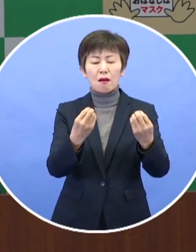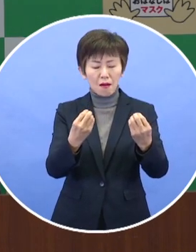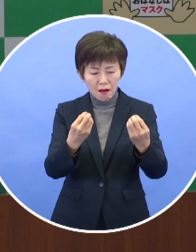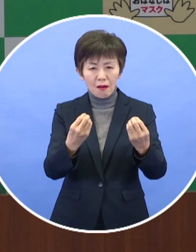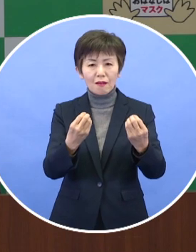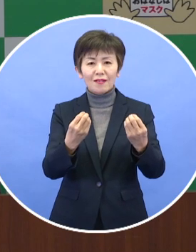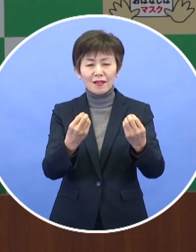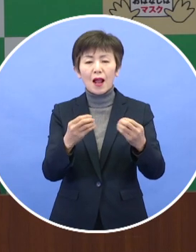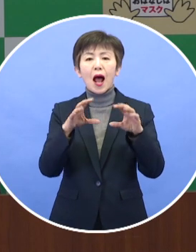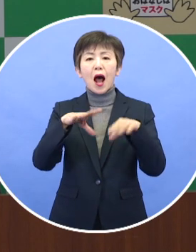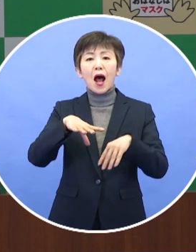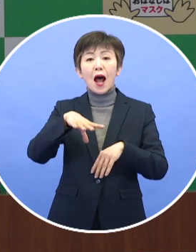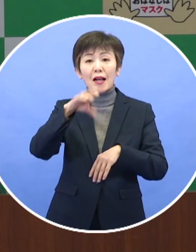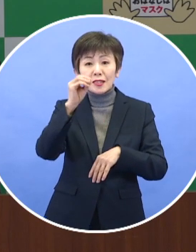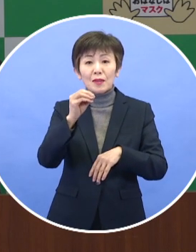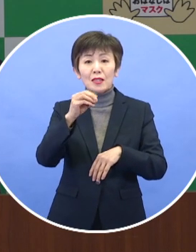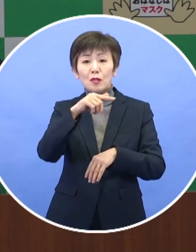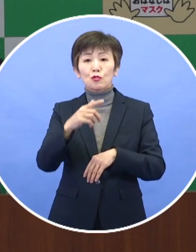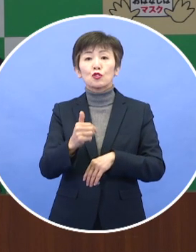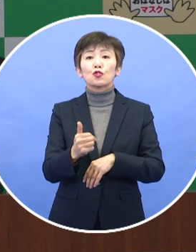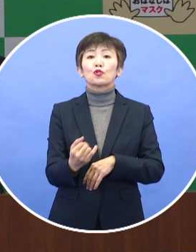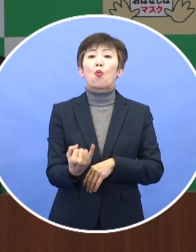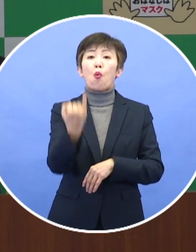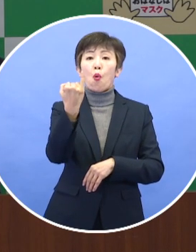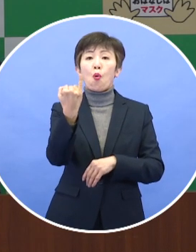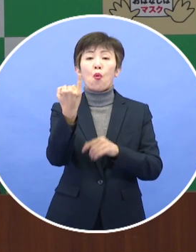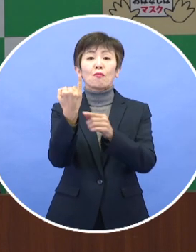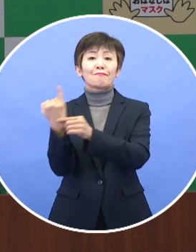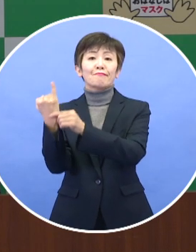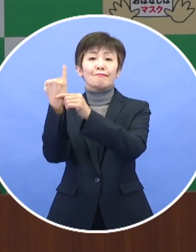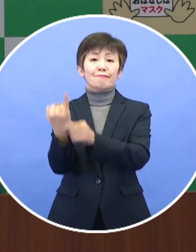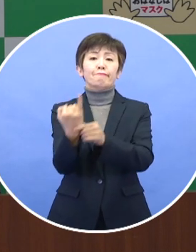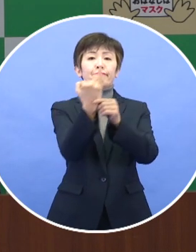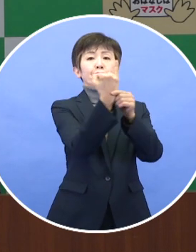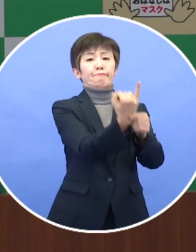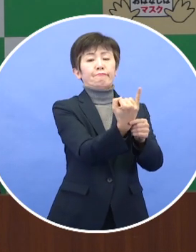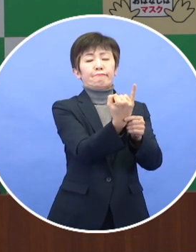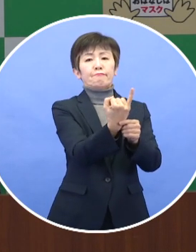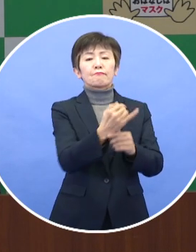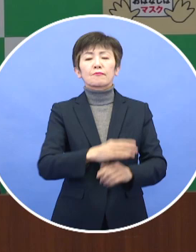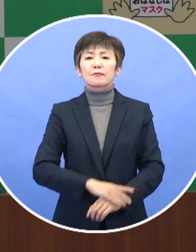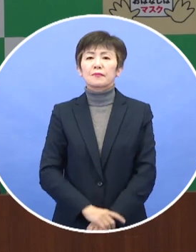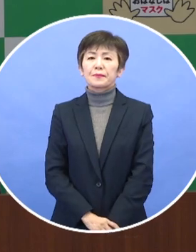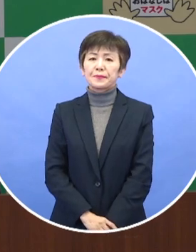めて女性職員を登用するということでございます。